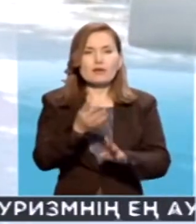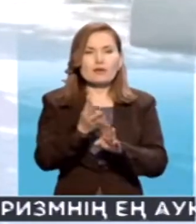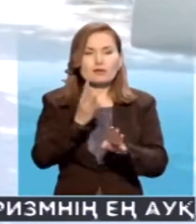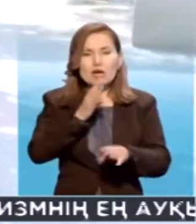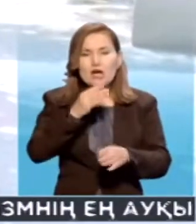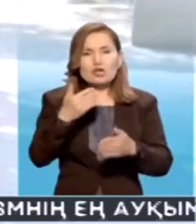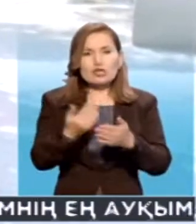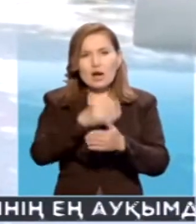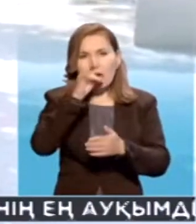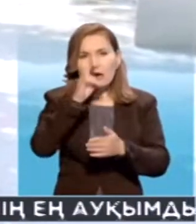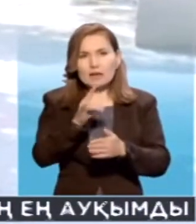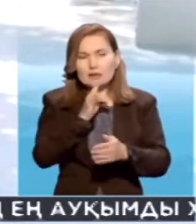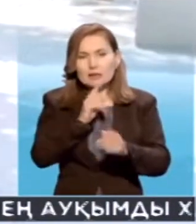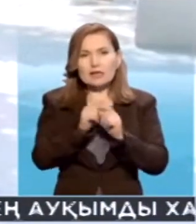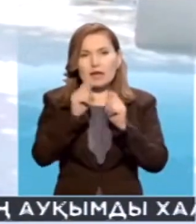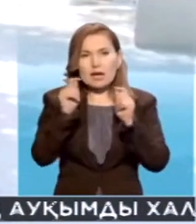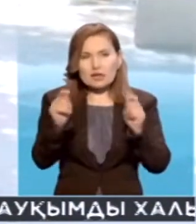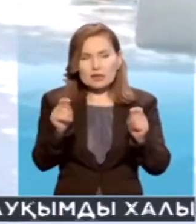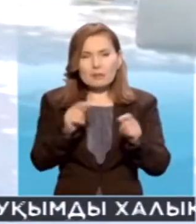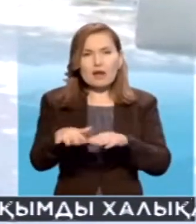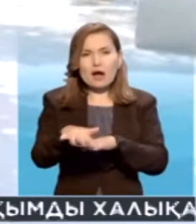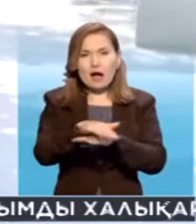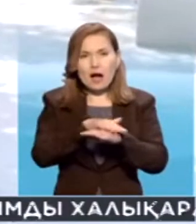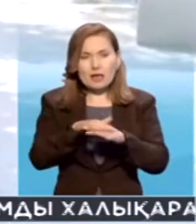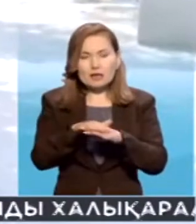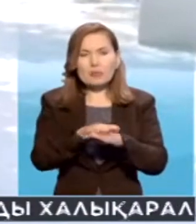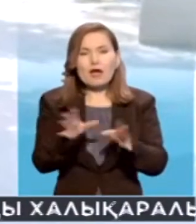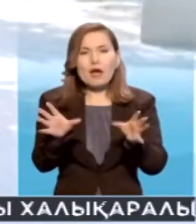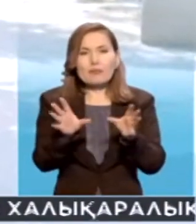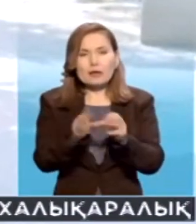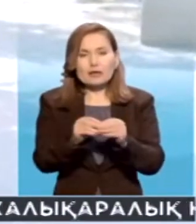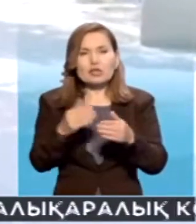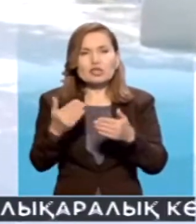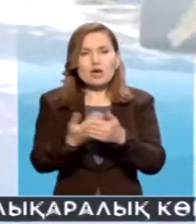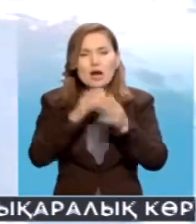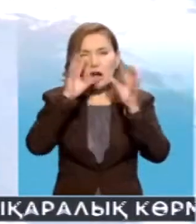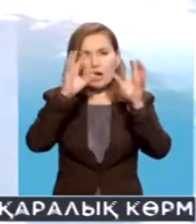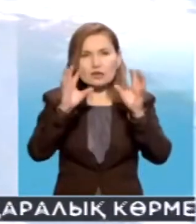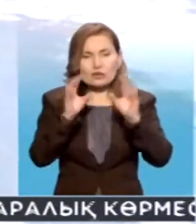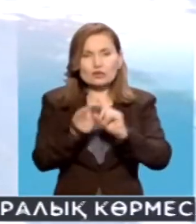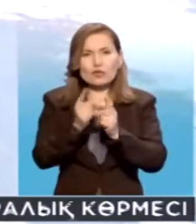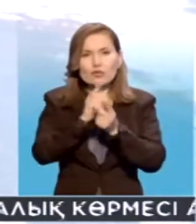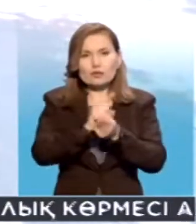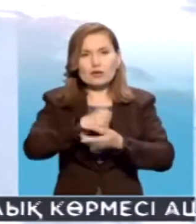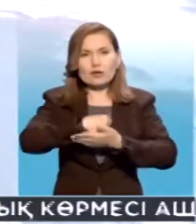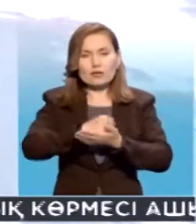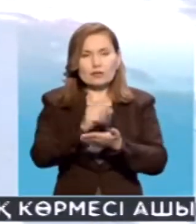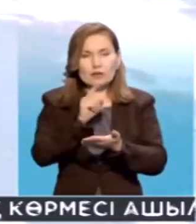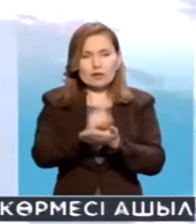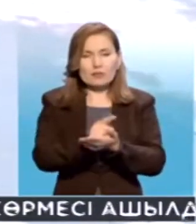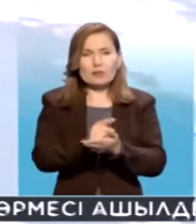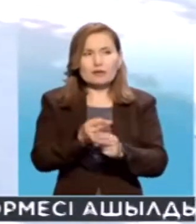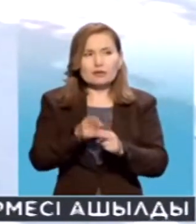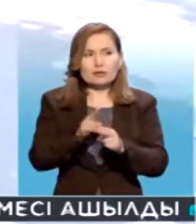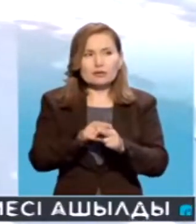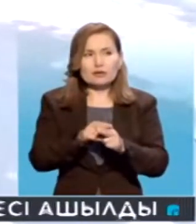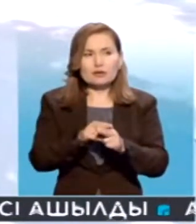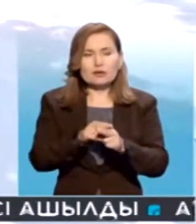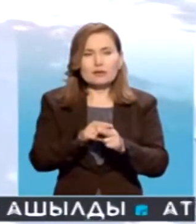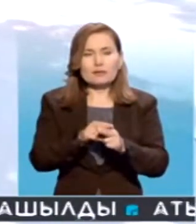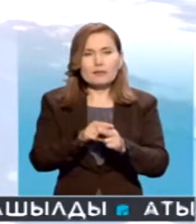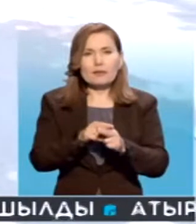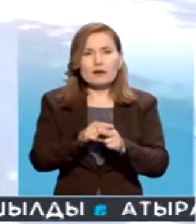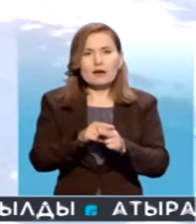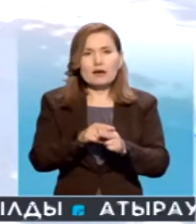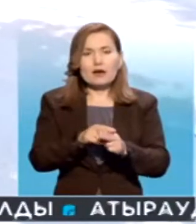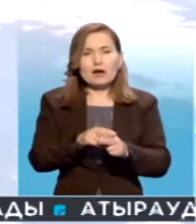конституциясын халықпенен жақсылап құрып алсақ, алда жақсы болар еді. Өте асығыш жасалайын деп жатыр.